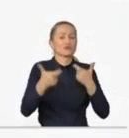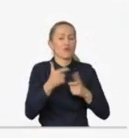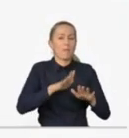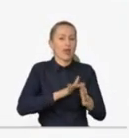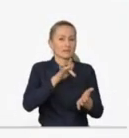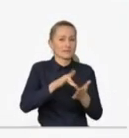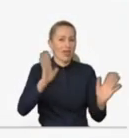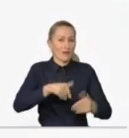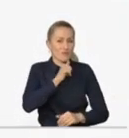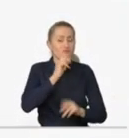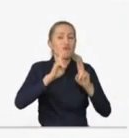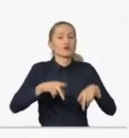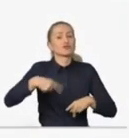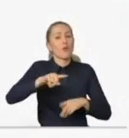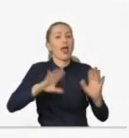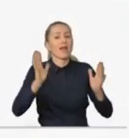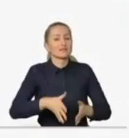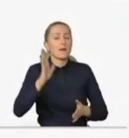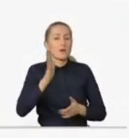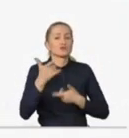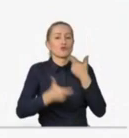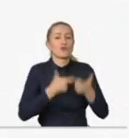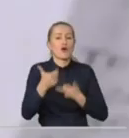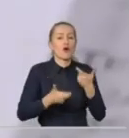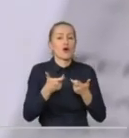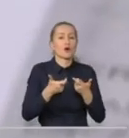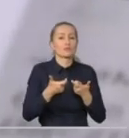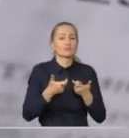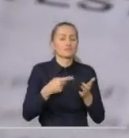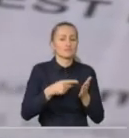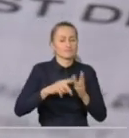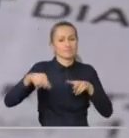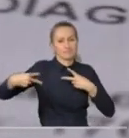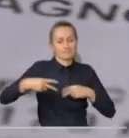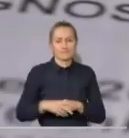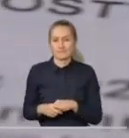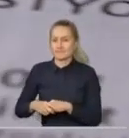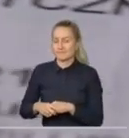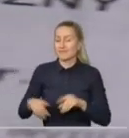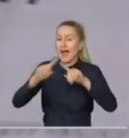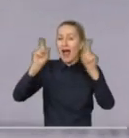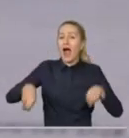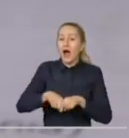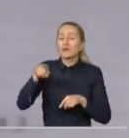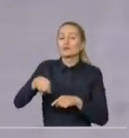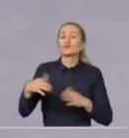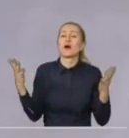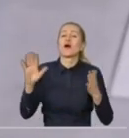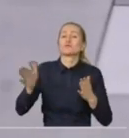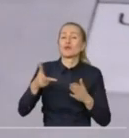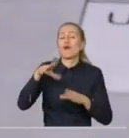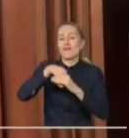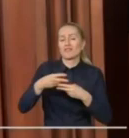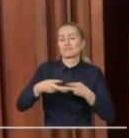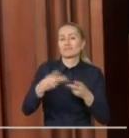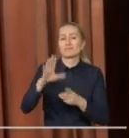Pozostałe egzaminy z pozostałych przedmiotów będą przeprowadzane zdalnie. Arkusze z poszczególnych przedmiotów będą zamieszczane na stronie komisji